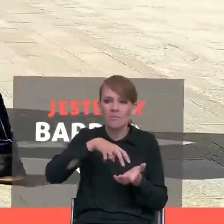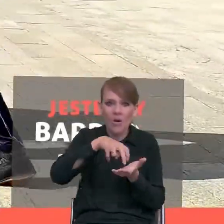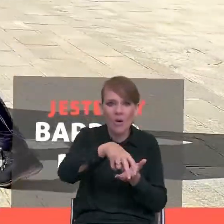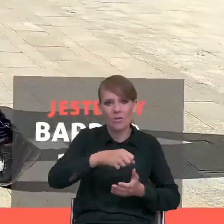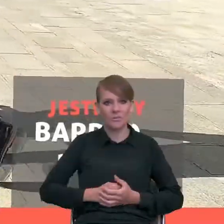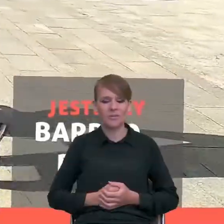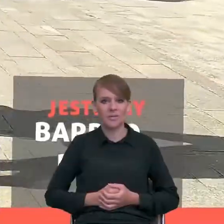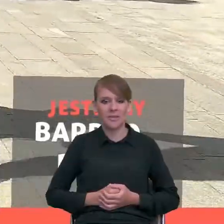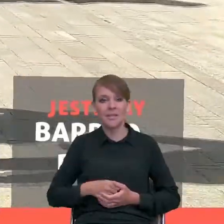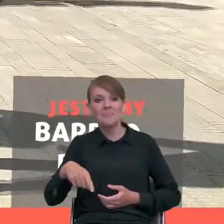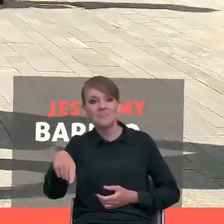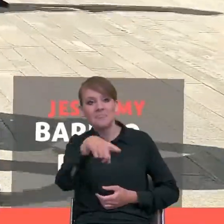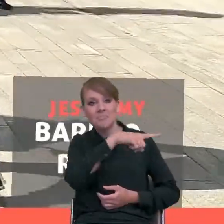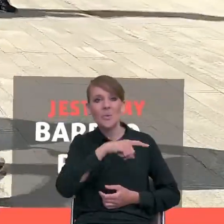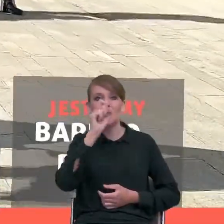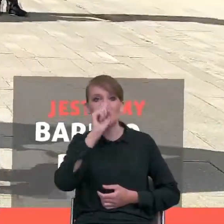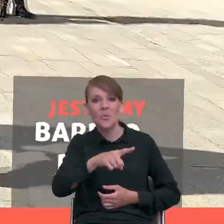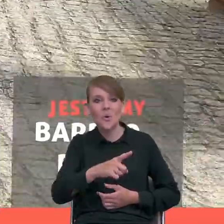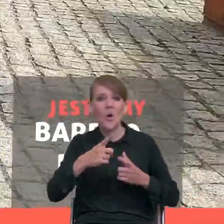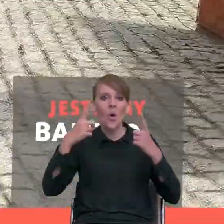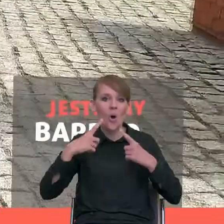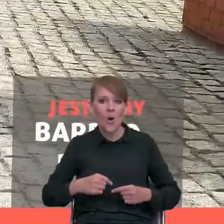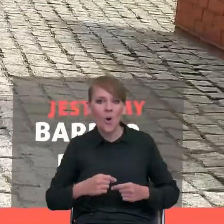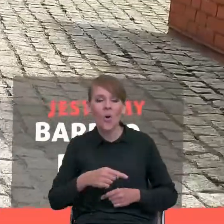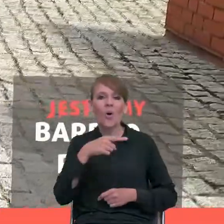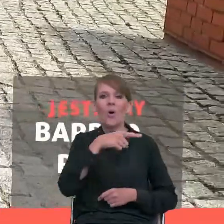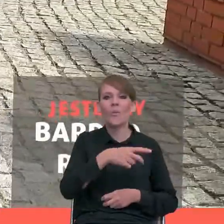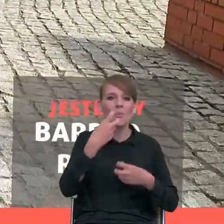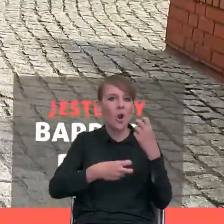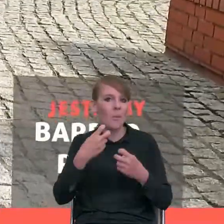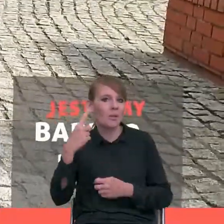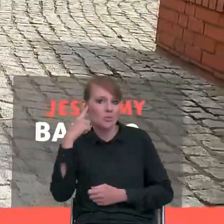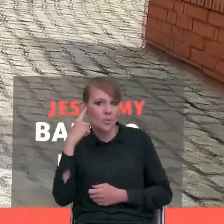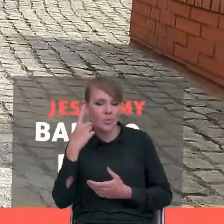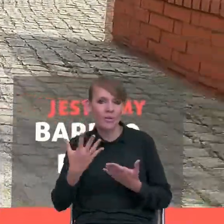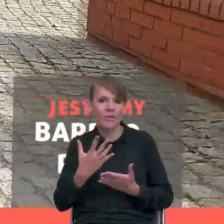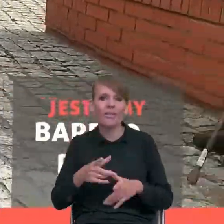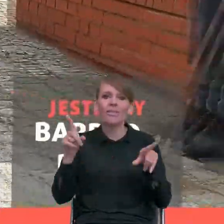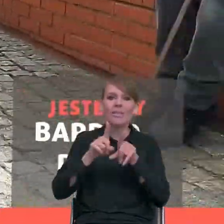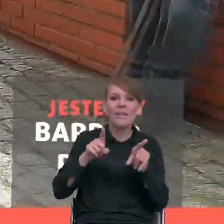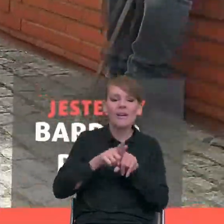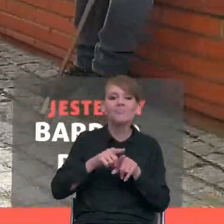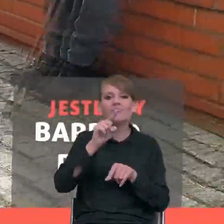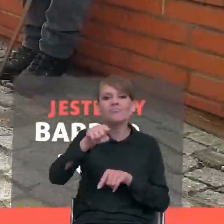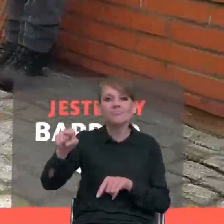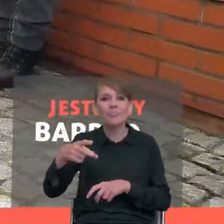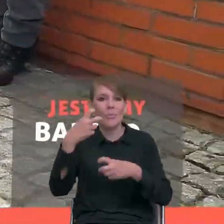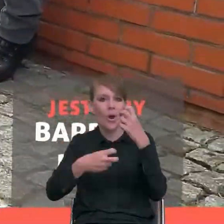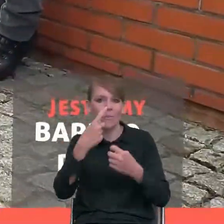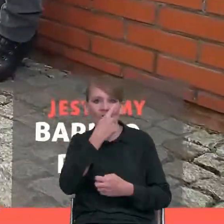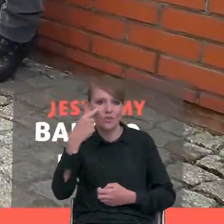wśród nas osoby z zaburzeniami słuchu i takie, które mają problemy ze